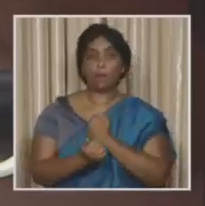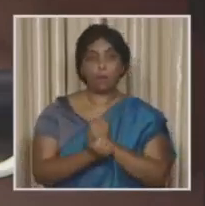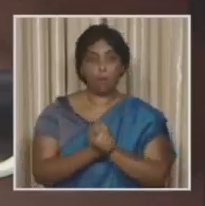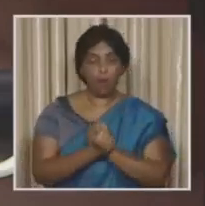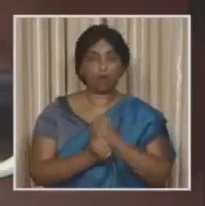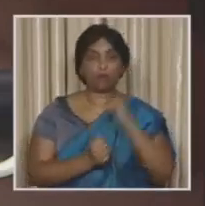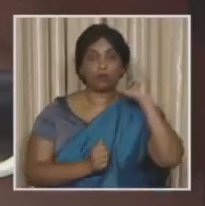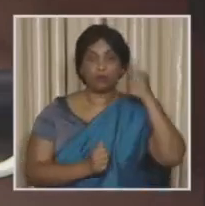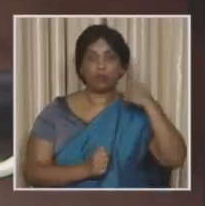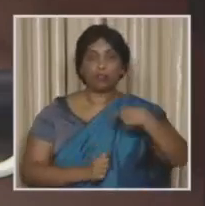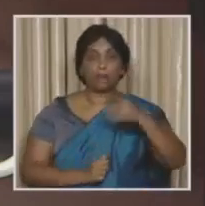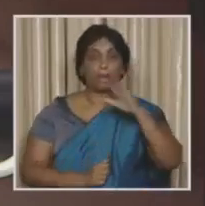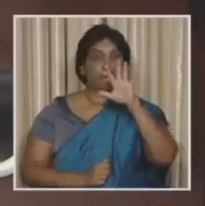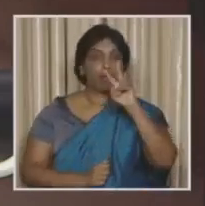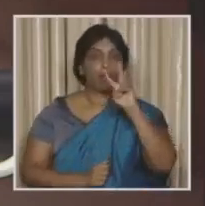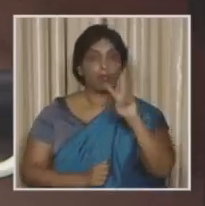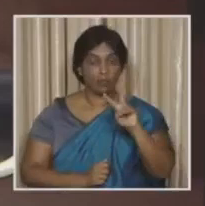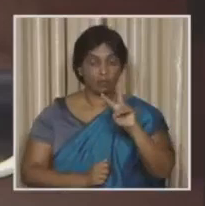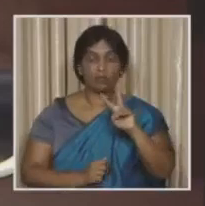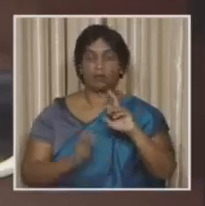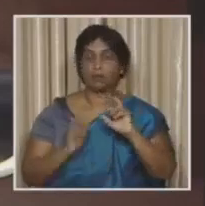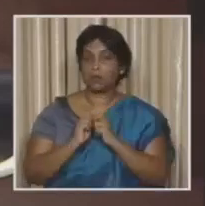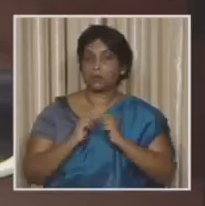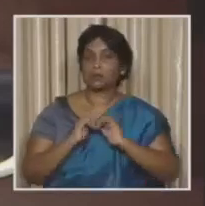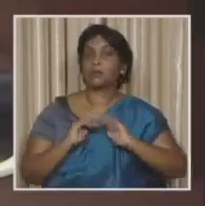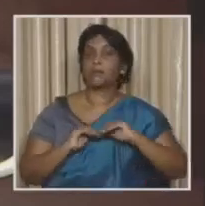පොලිස්පතිවරයා පර දින 52 කුමන්ත්‍රණයෙන් පසුව